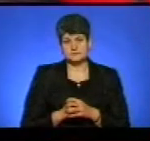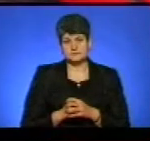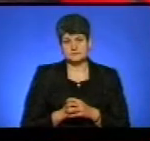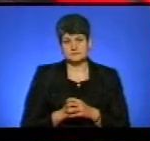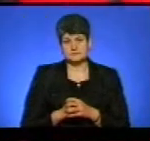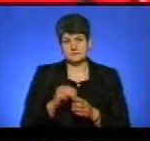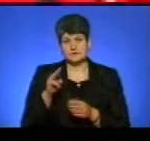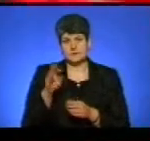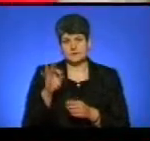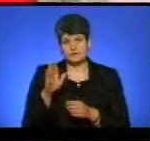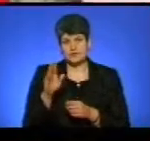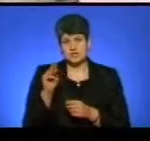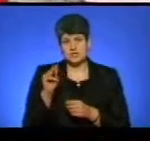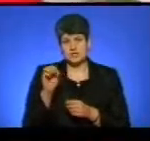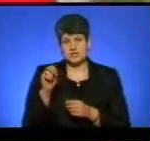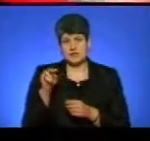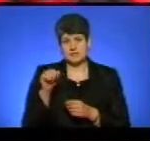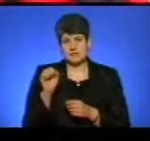ТОВ «Шепіц».